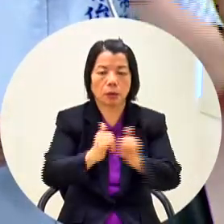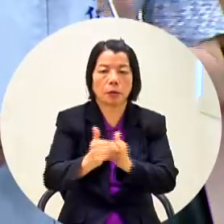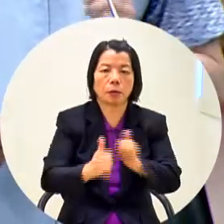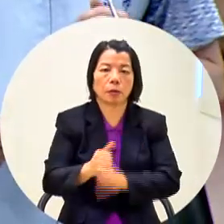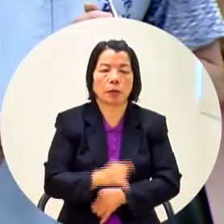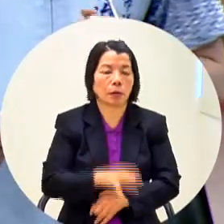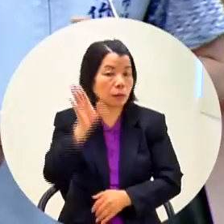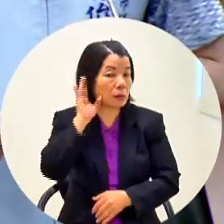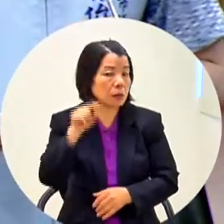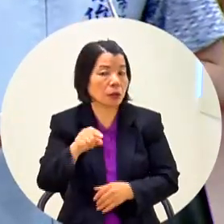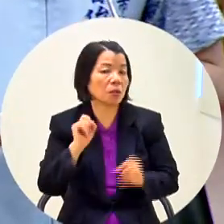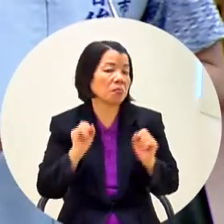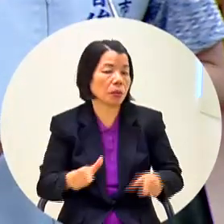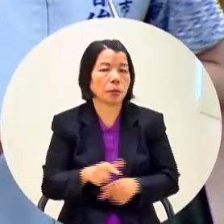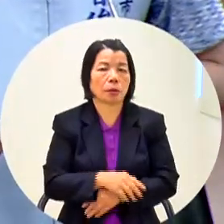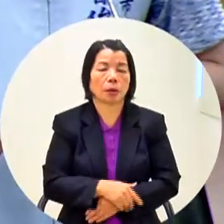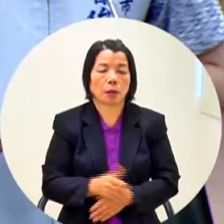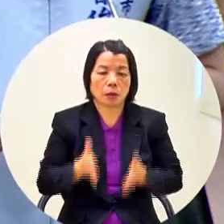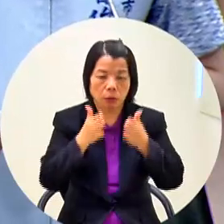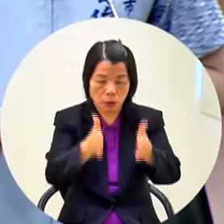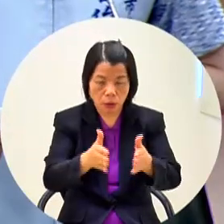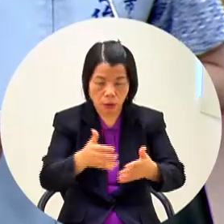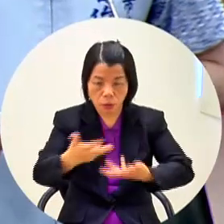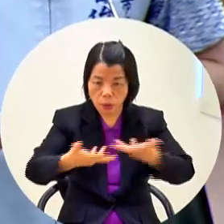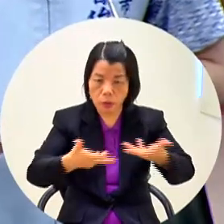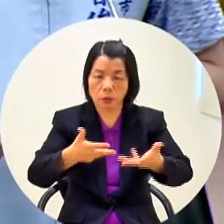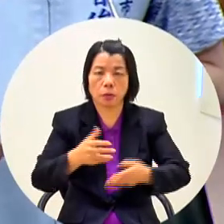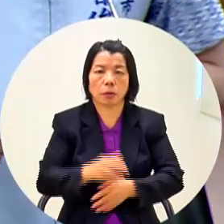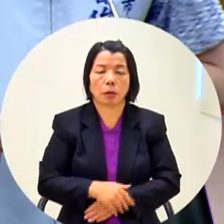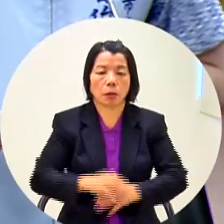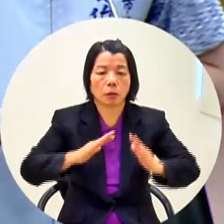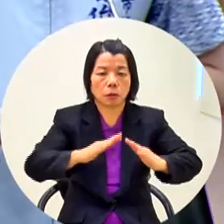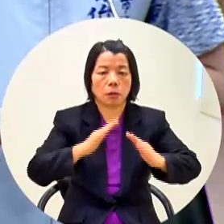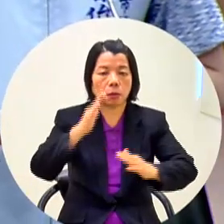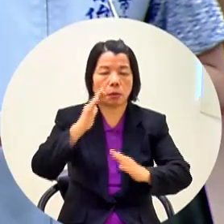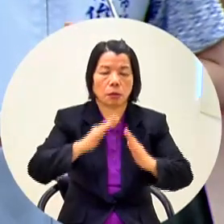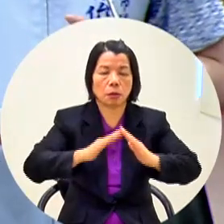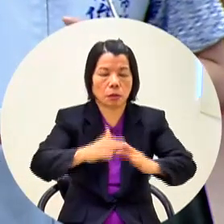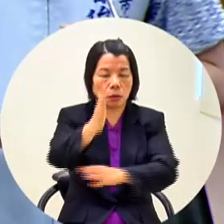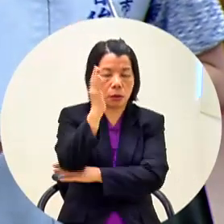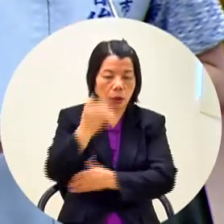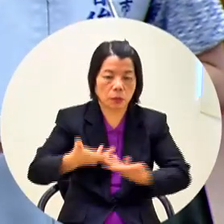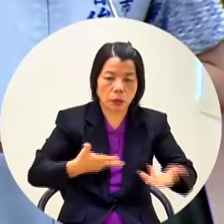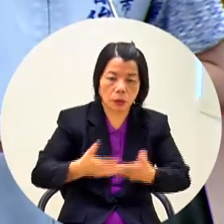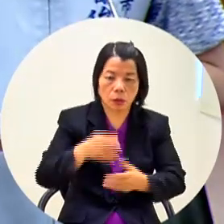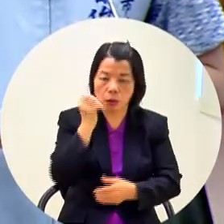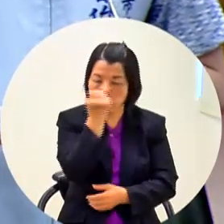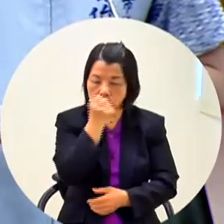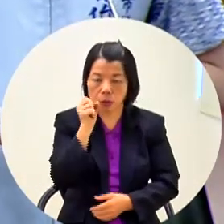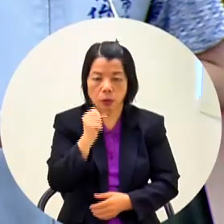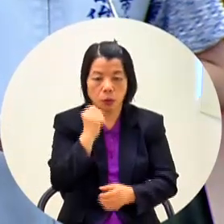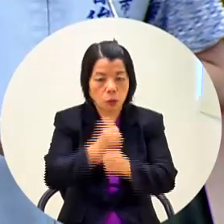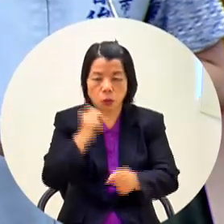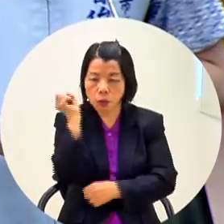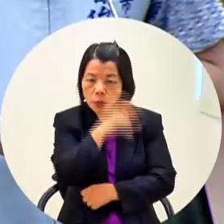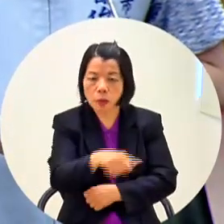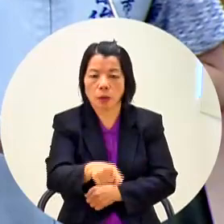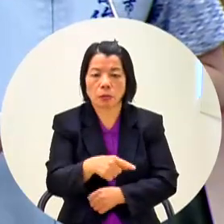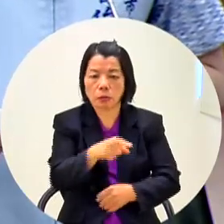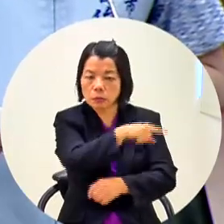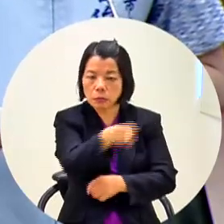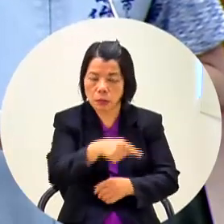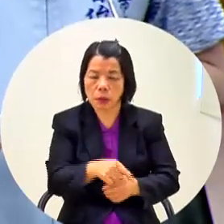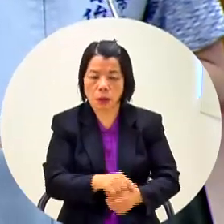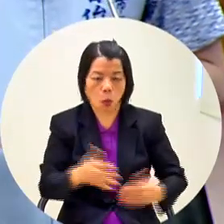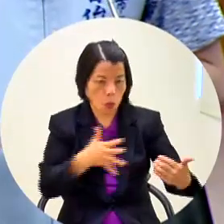是这啦。如果是针对事情，吼，今仔市又做了无好，你也甲伊质询，吼，计爱检讨。